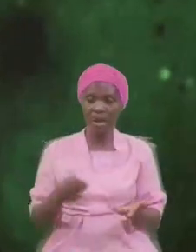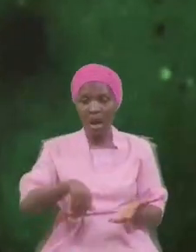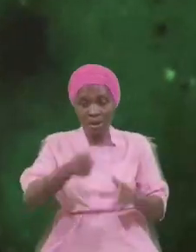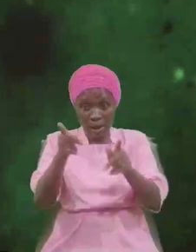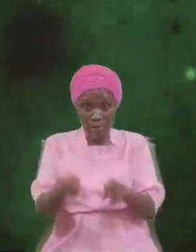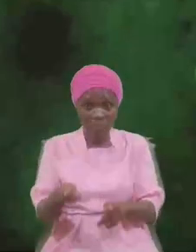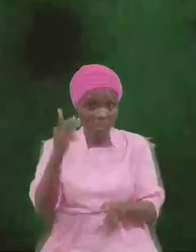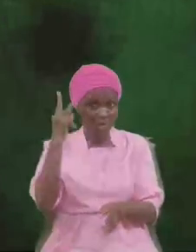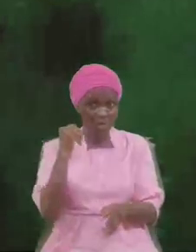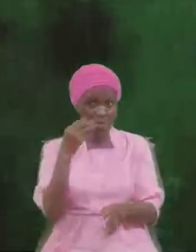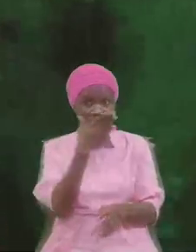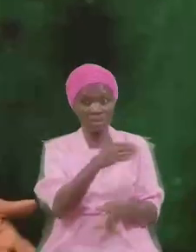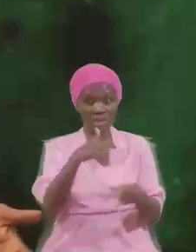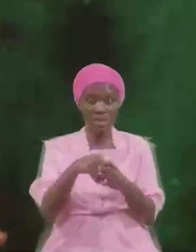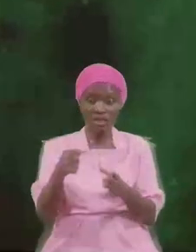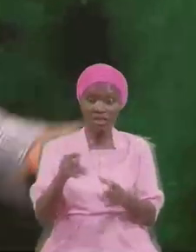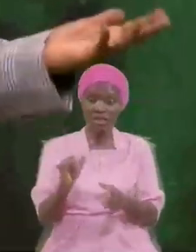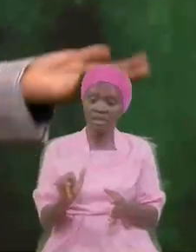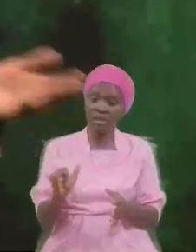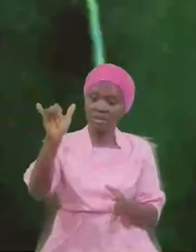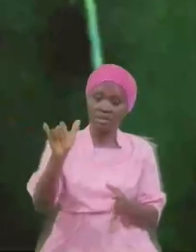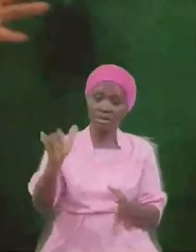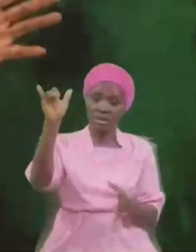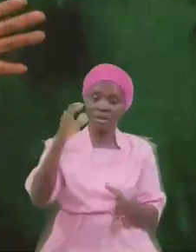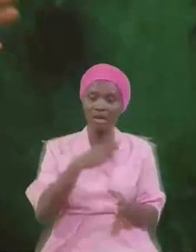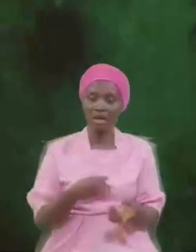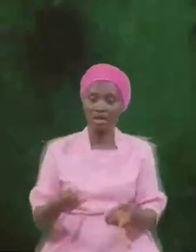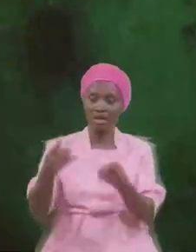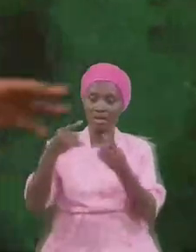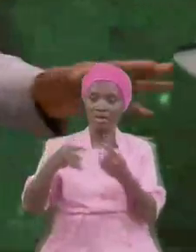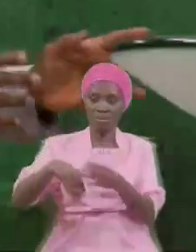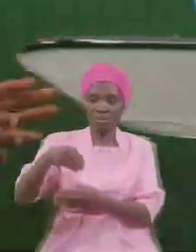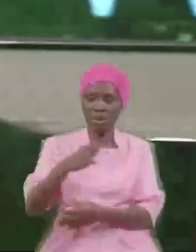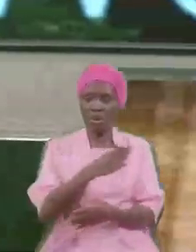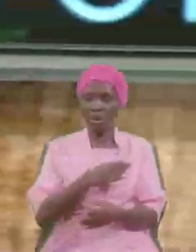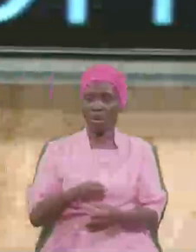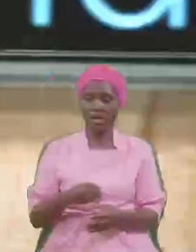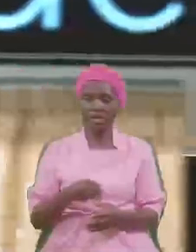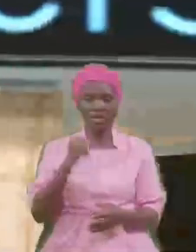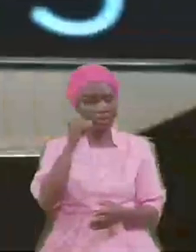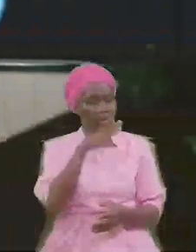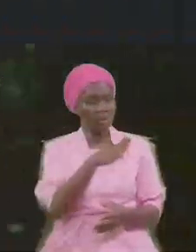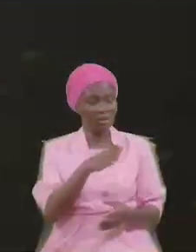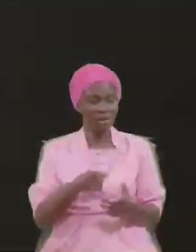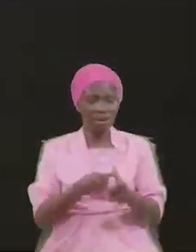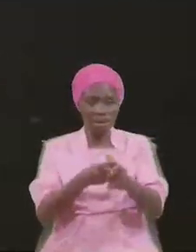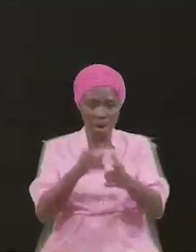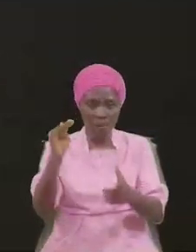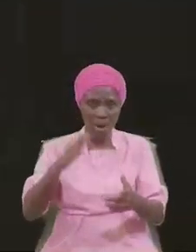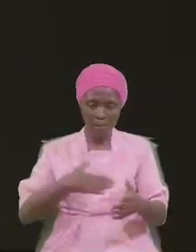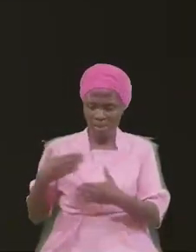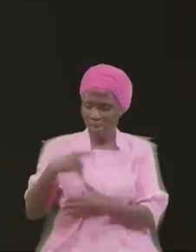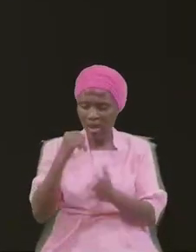Il y a une autre personne dans l'avion. Et comme j'étais là debout, il a